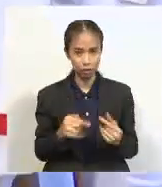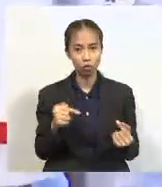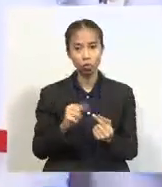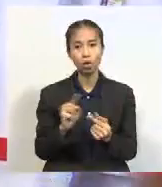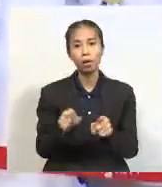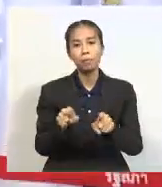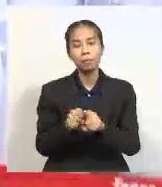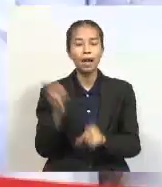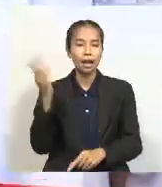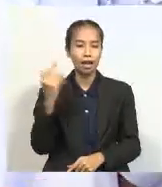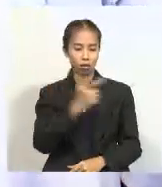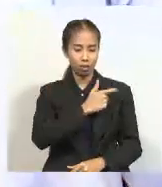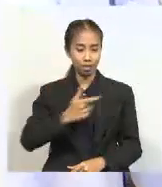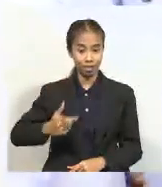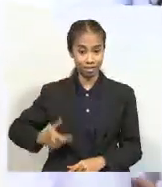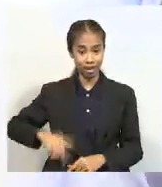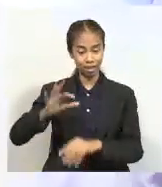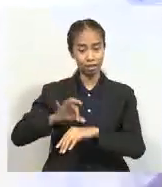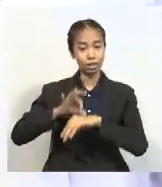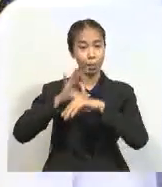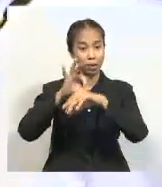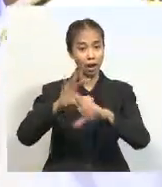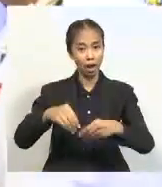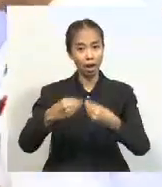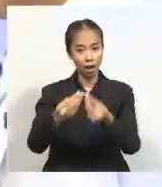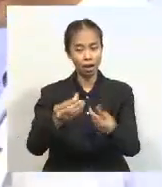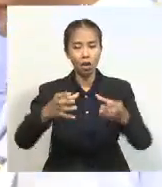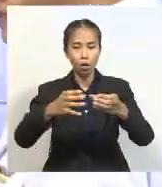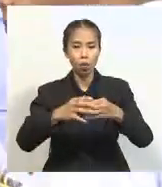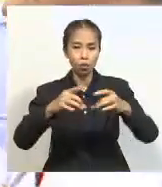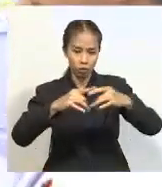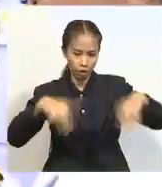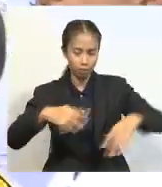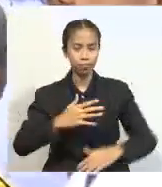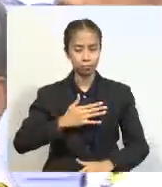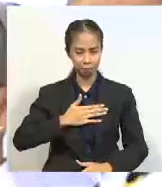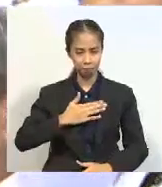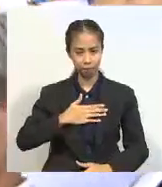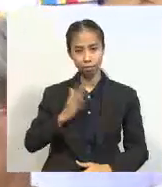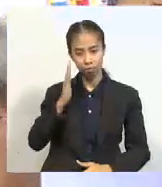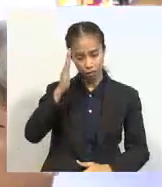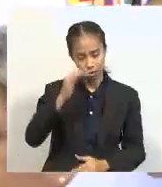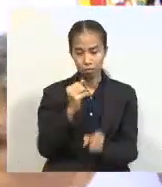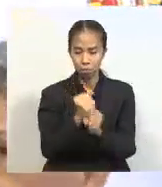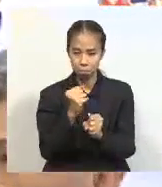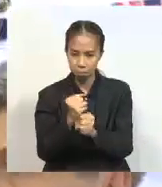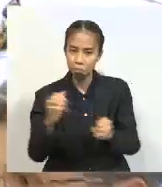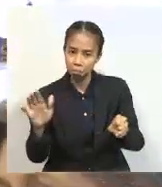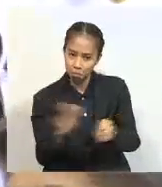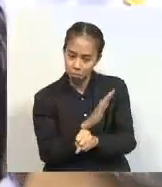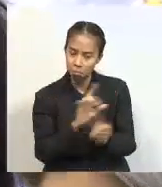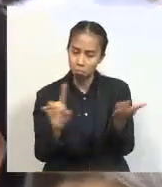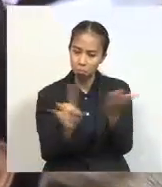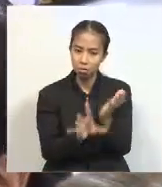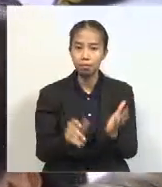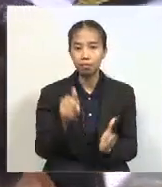โองการโปรดเกล้าโปรดกระหม่อมแต่งตั้งระบุว่าพรรคร่วมฝ่ายค้านจะร่วมเดินหน้าทำงานอย่างเข้มข้นและมีประสิทธิภาพสูง